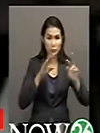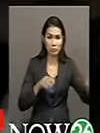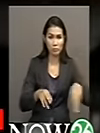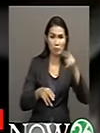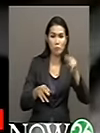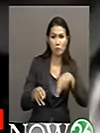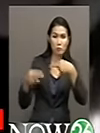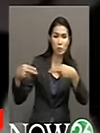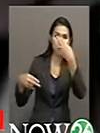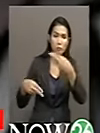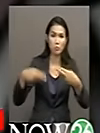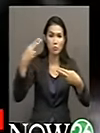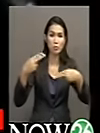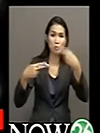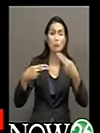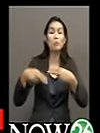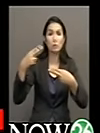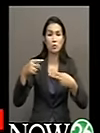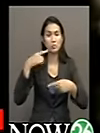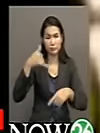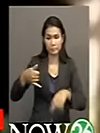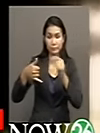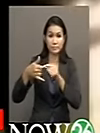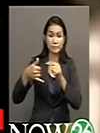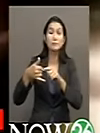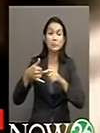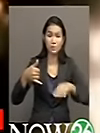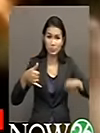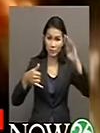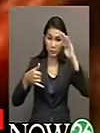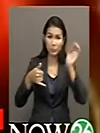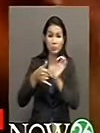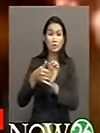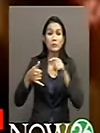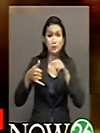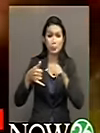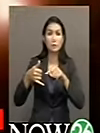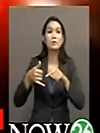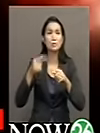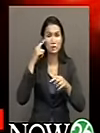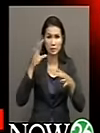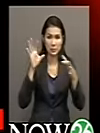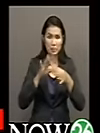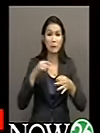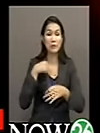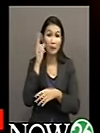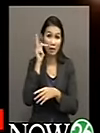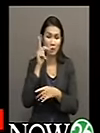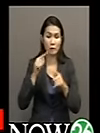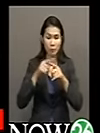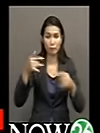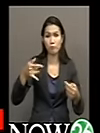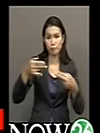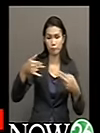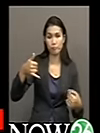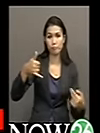ายิงต่อสู้กับตำรวจครับทำให้พันตำรวจโทที่วาพงภูโตสารวัตรงานการข่าวถูกกระสุน